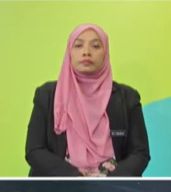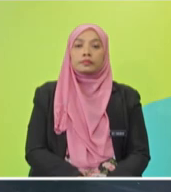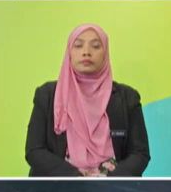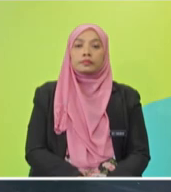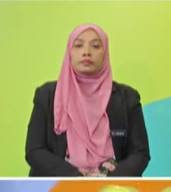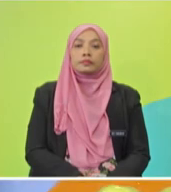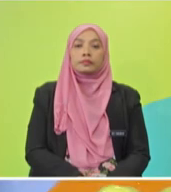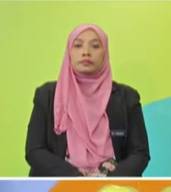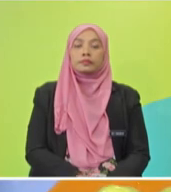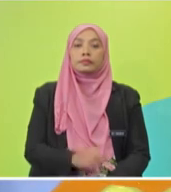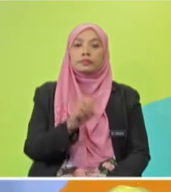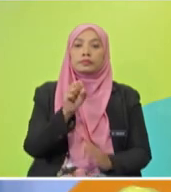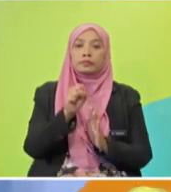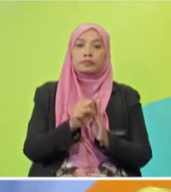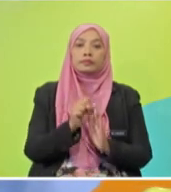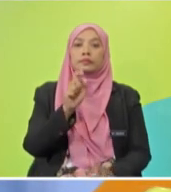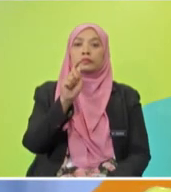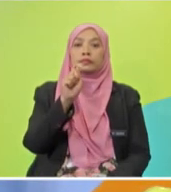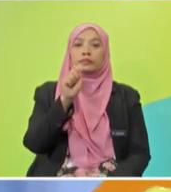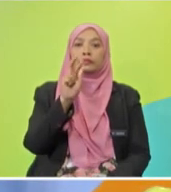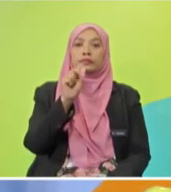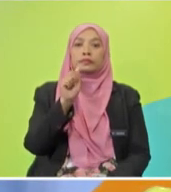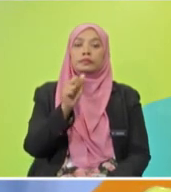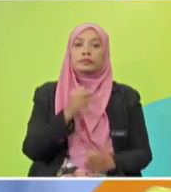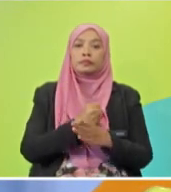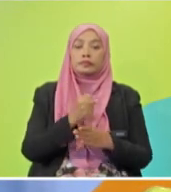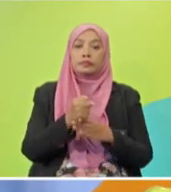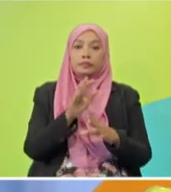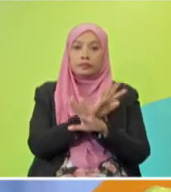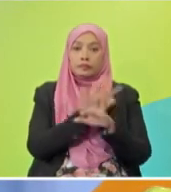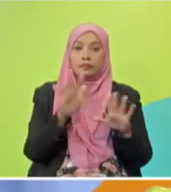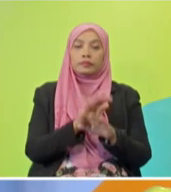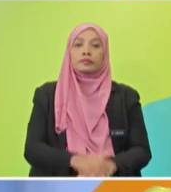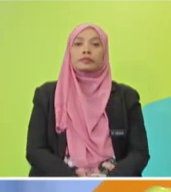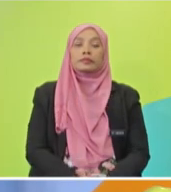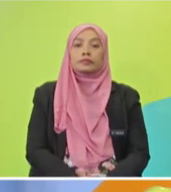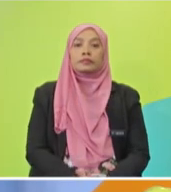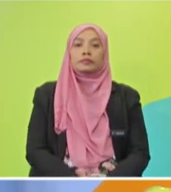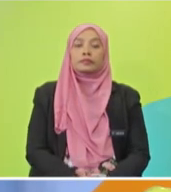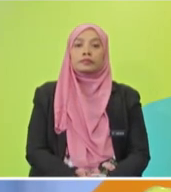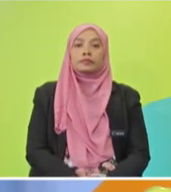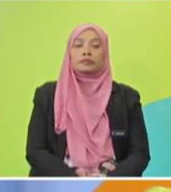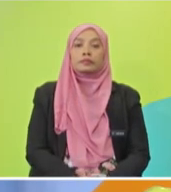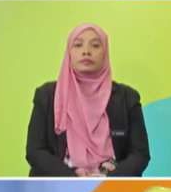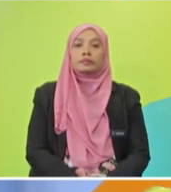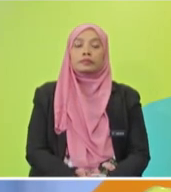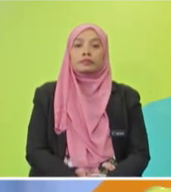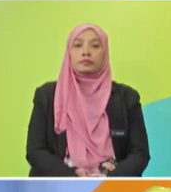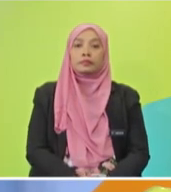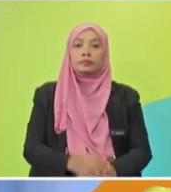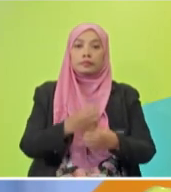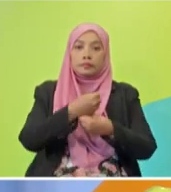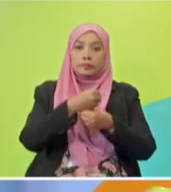cikgu. Setaralah, cikgu. Macam mana Sean kata setara? Sebab dia punya size dia macam sama, cikgu. Sama. Satu